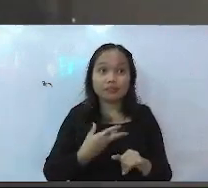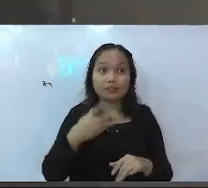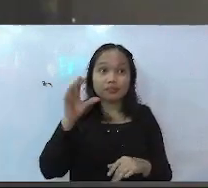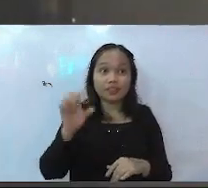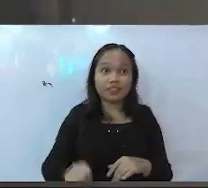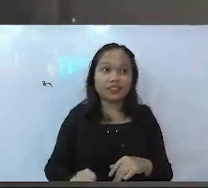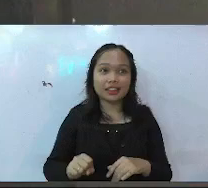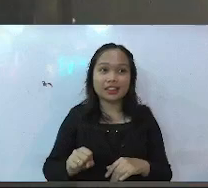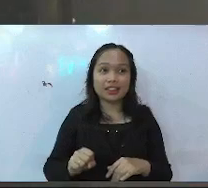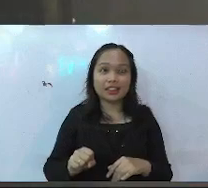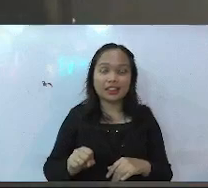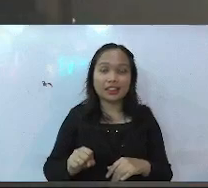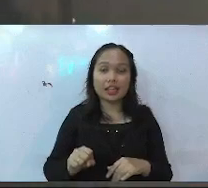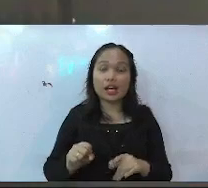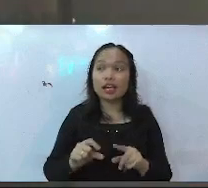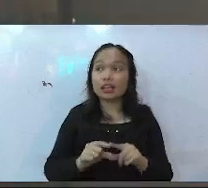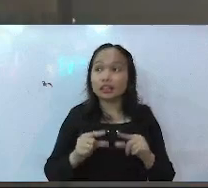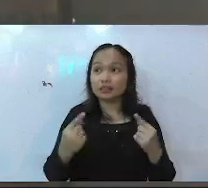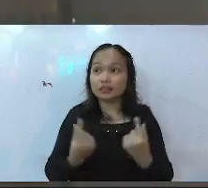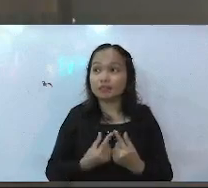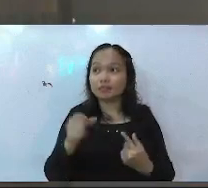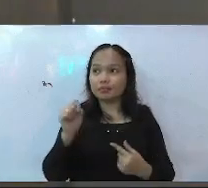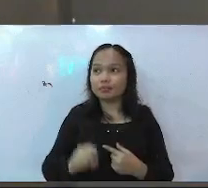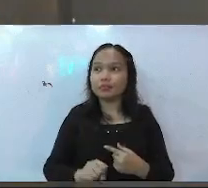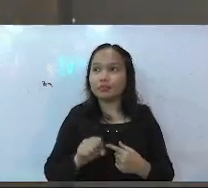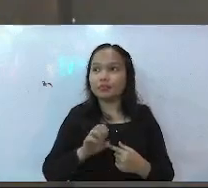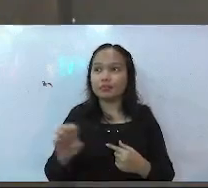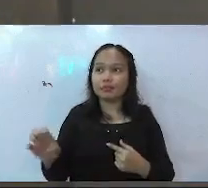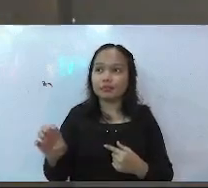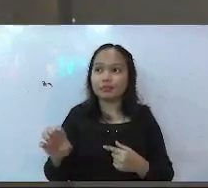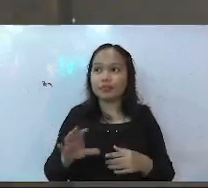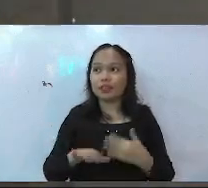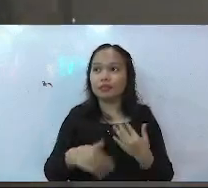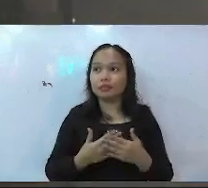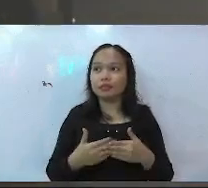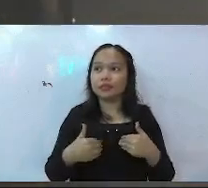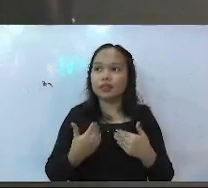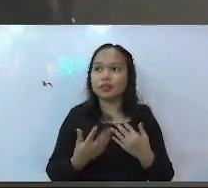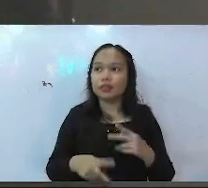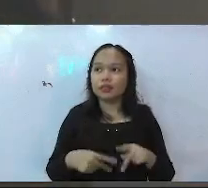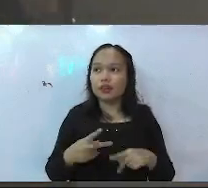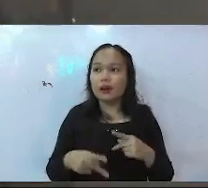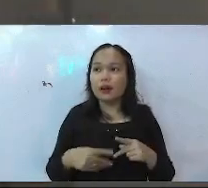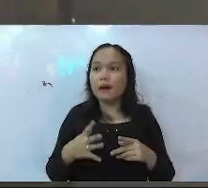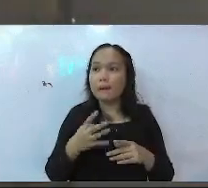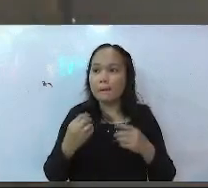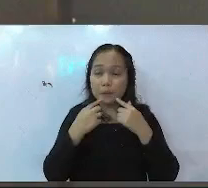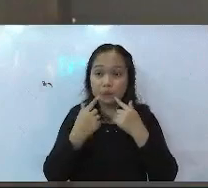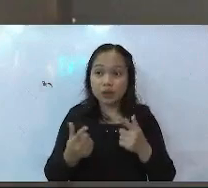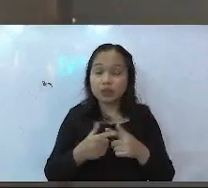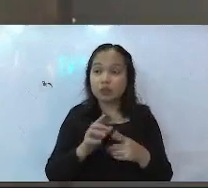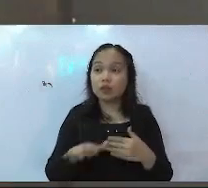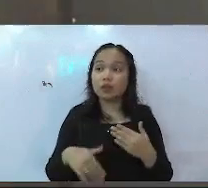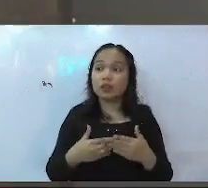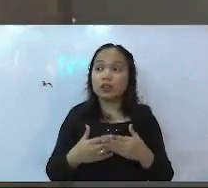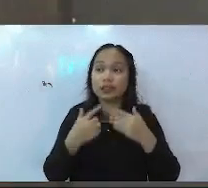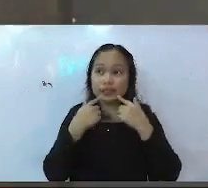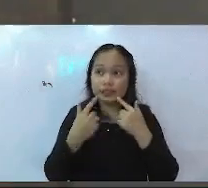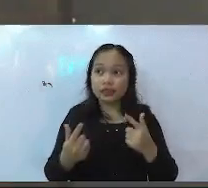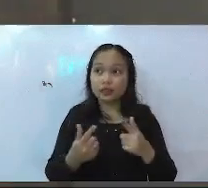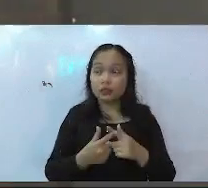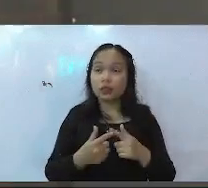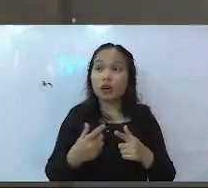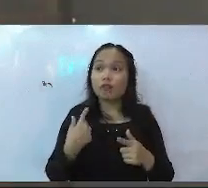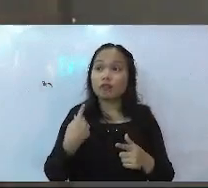diyan sa Southeast diyan sa station ng Southeast yung mga young people diyan shoutout po sa inyong lahat at Syempre Ganon din shoutout mula sa ating